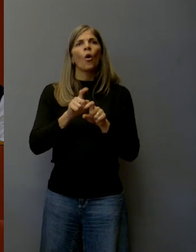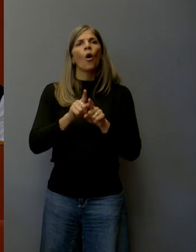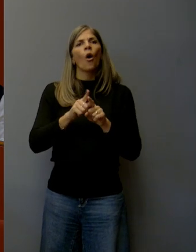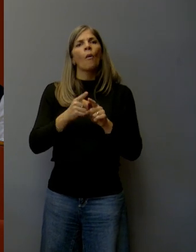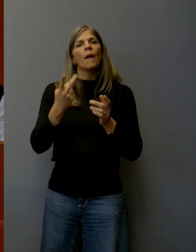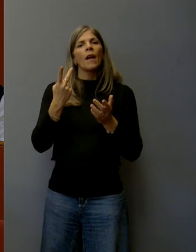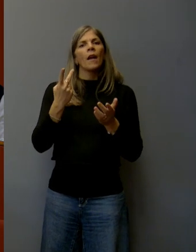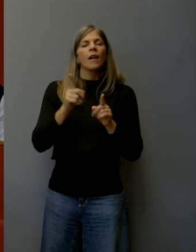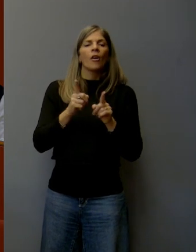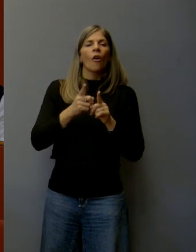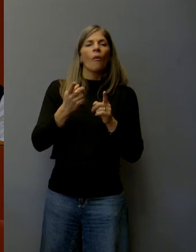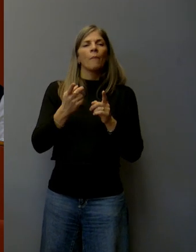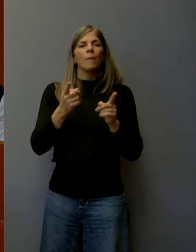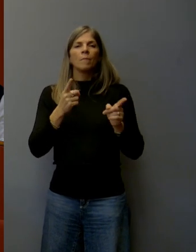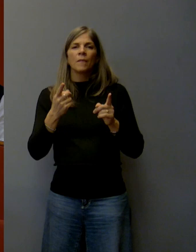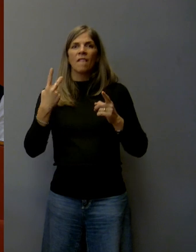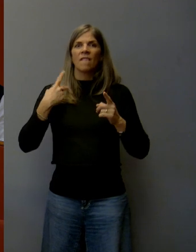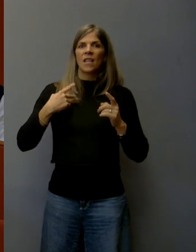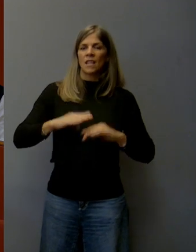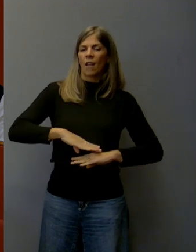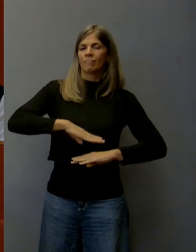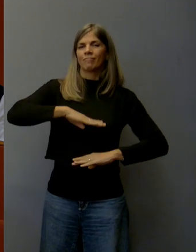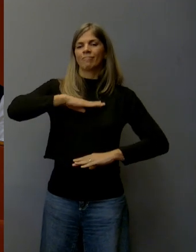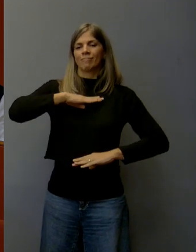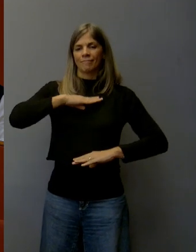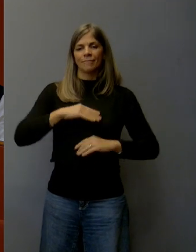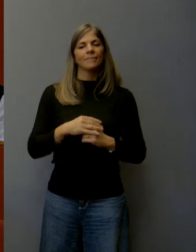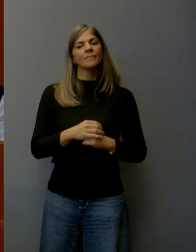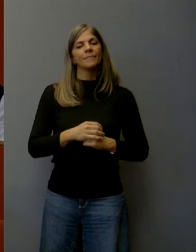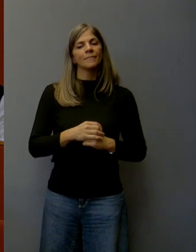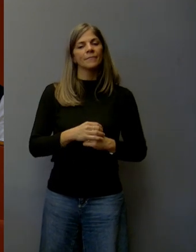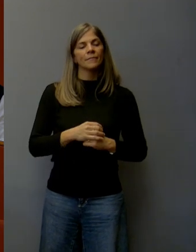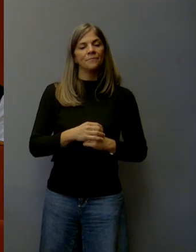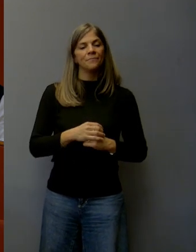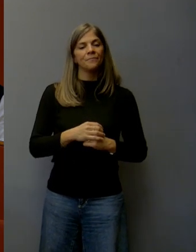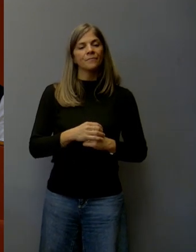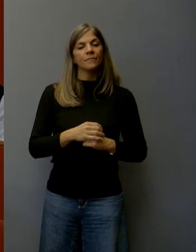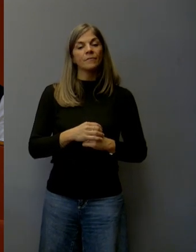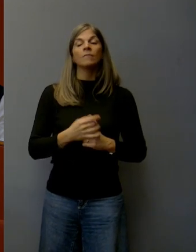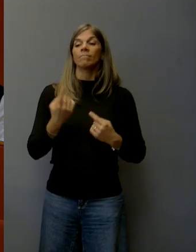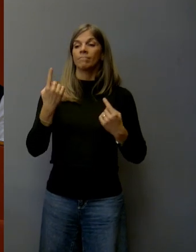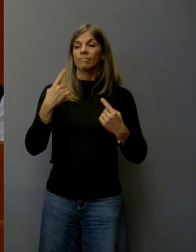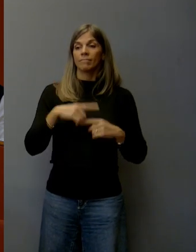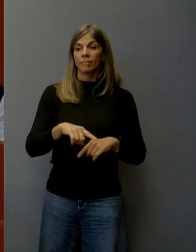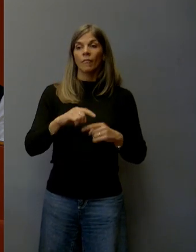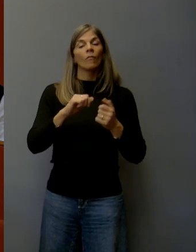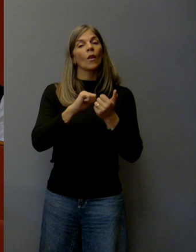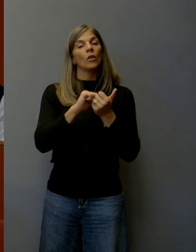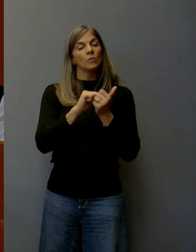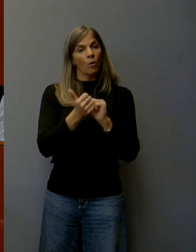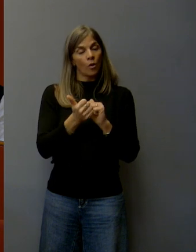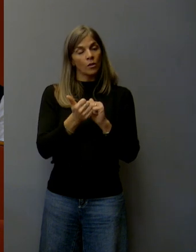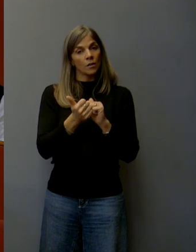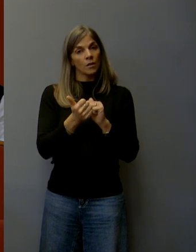capacità di diciamo strumento di crescita importante per questo motivo lo sport È